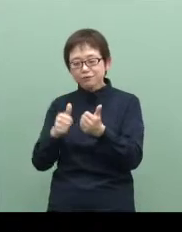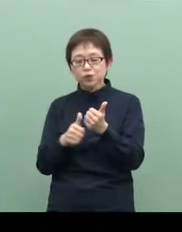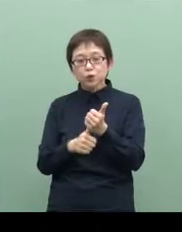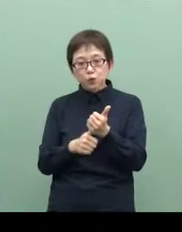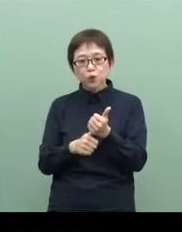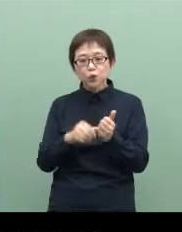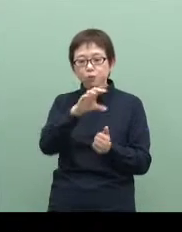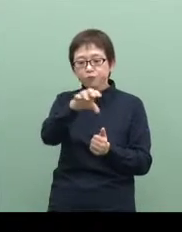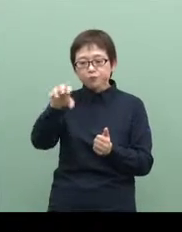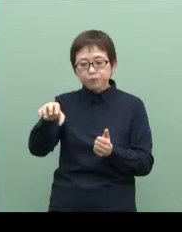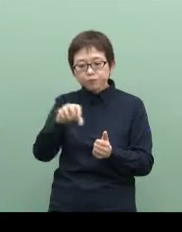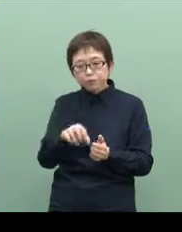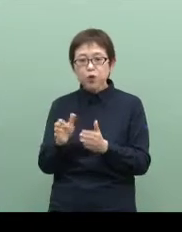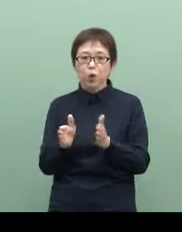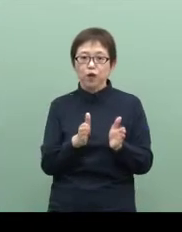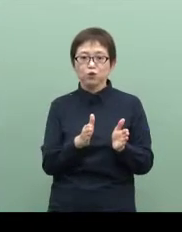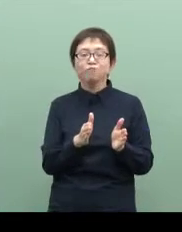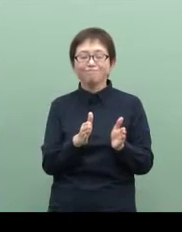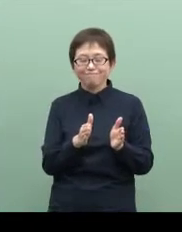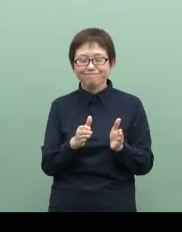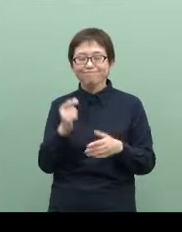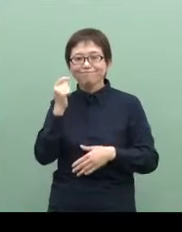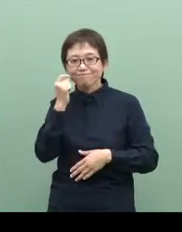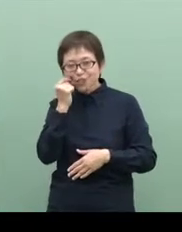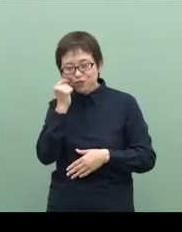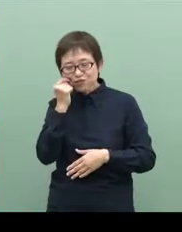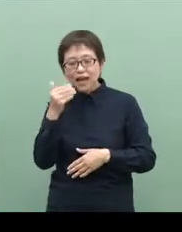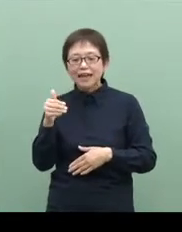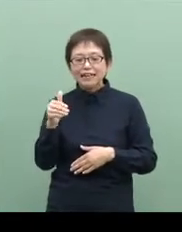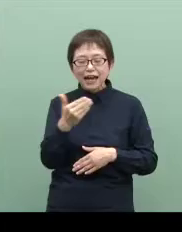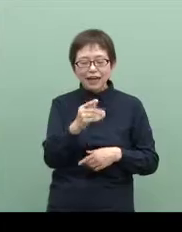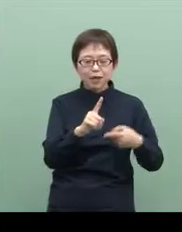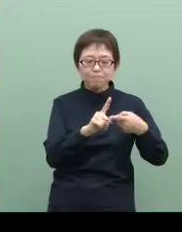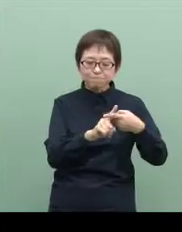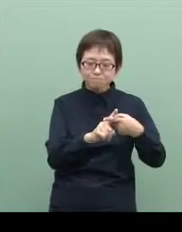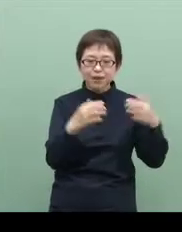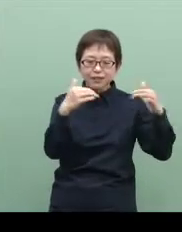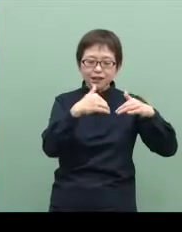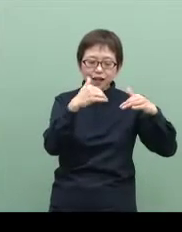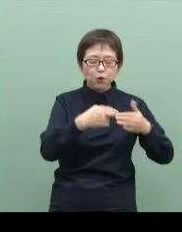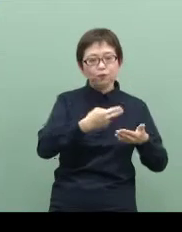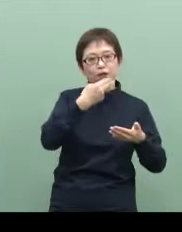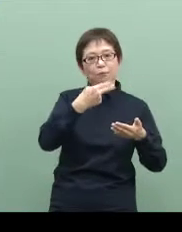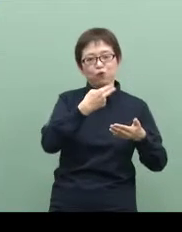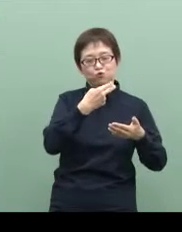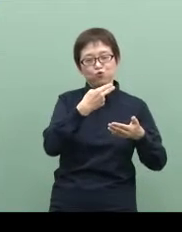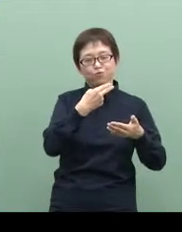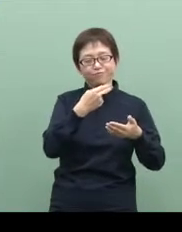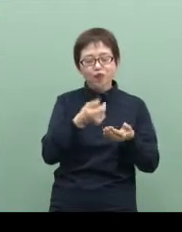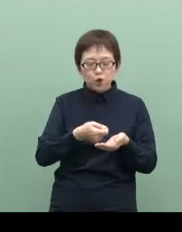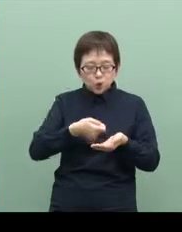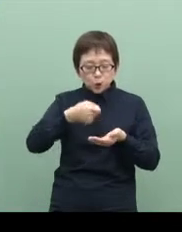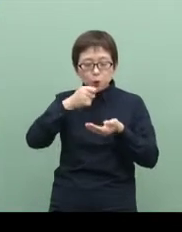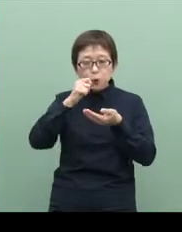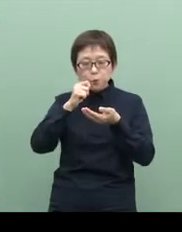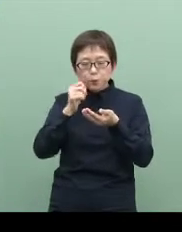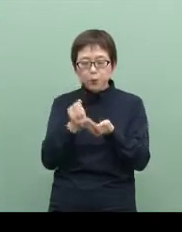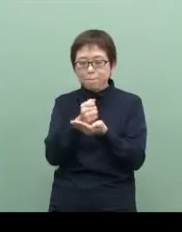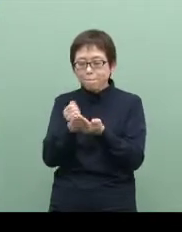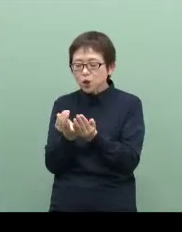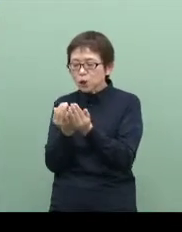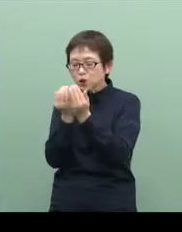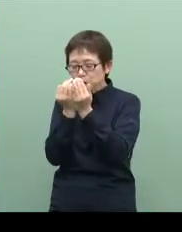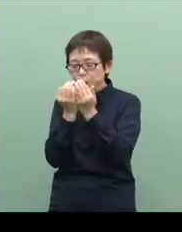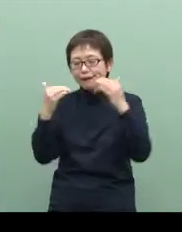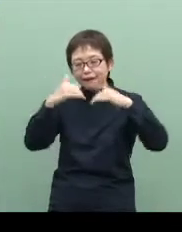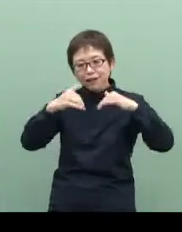、肉や魚料理に野菜を添える、スープや味噌汁に野菜の具を多く入れ